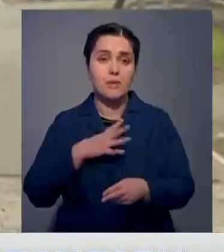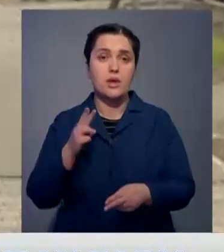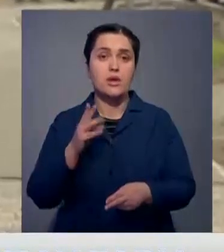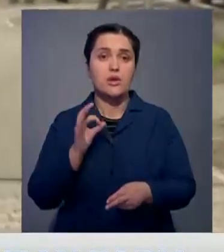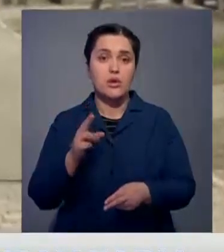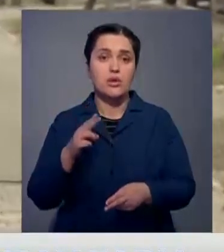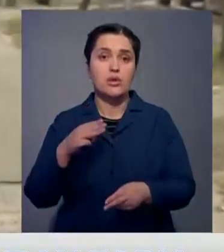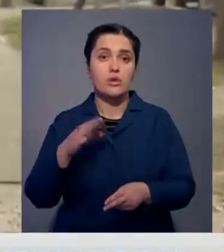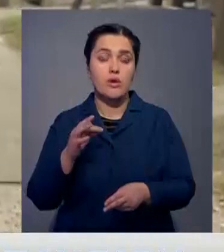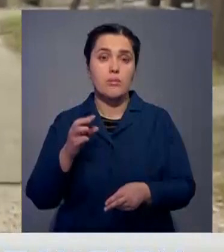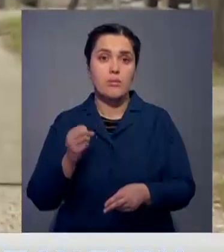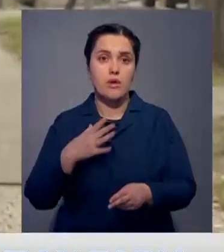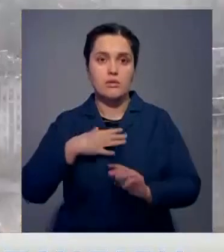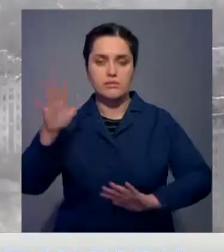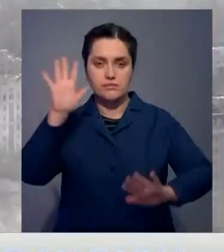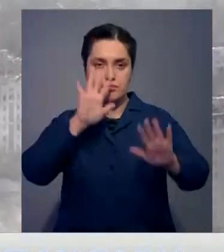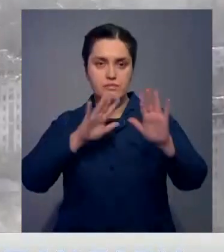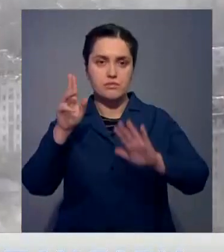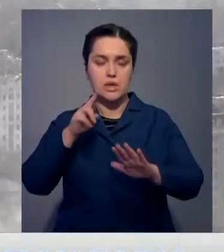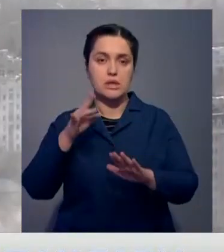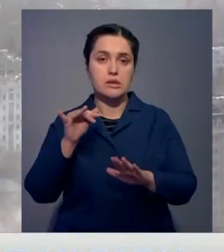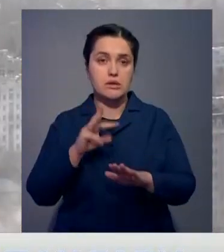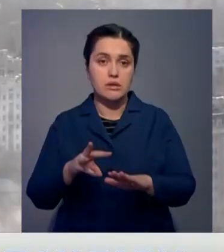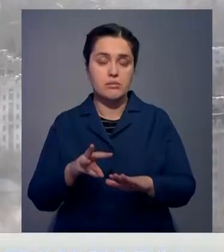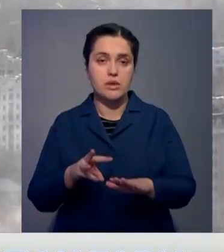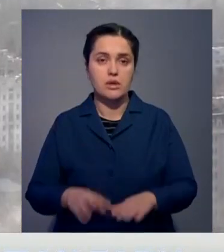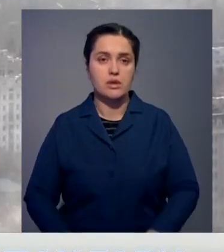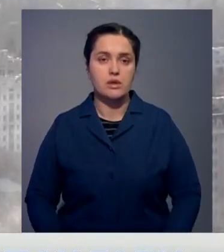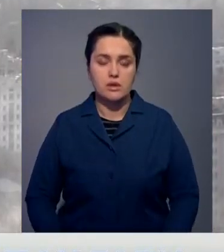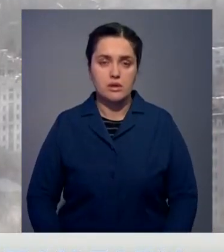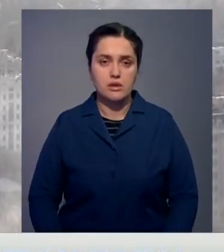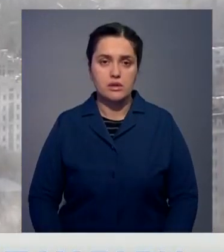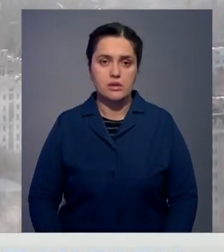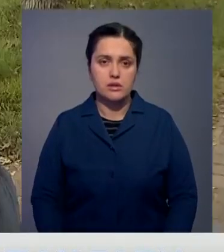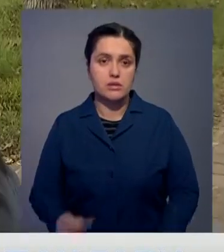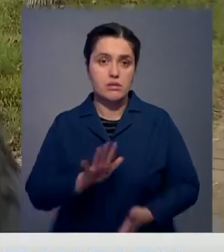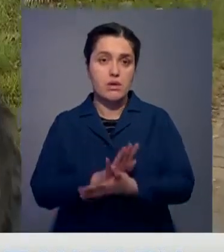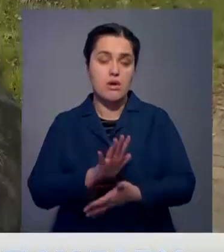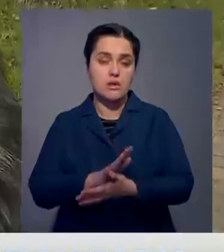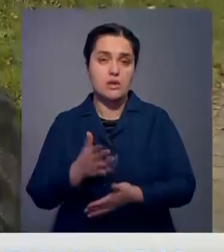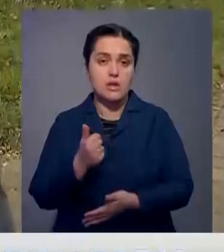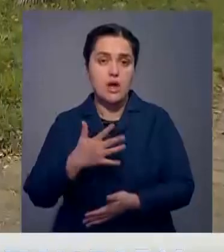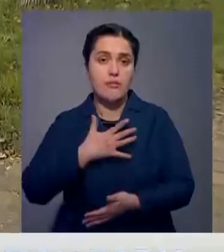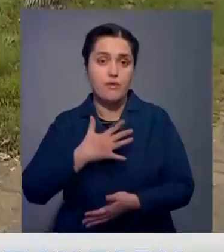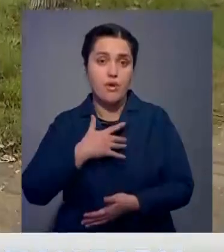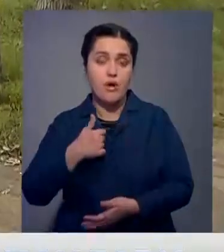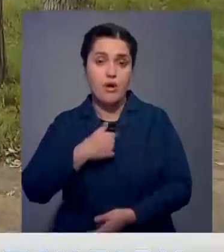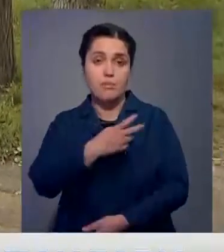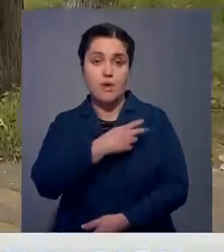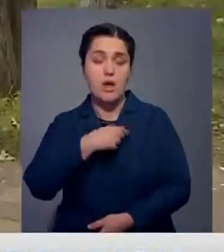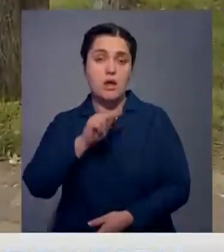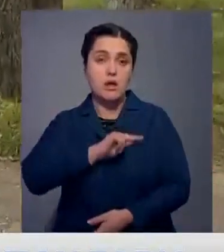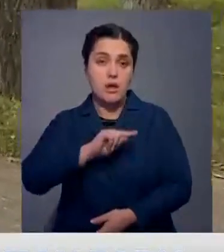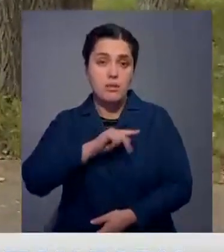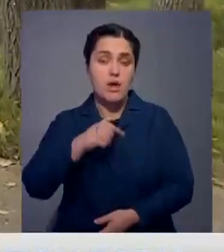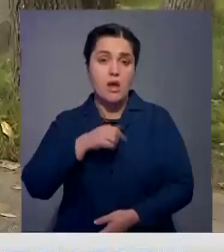как в дыму, плохо, не видно ничего. Задымленный город. Мне кажется, нечистый воздух. Например, я медработник на работе.